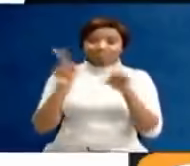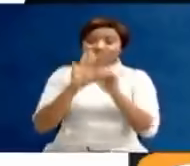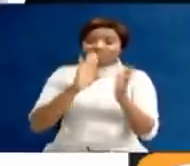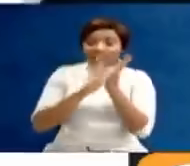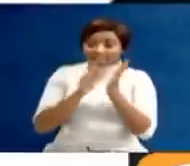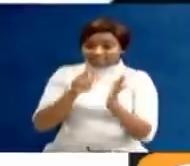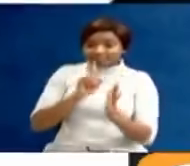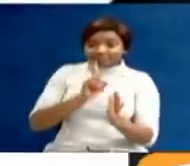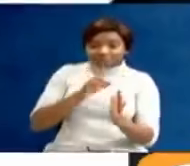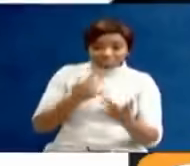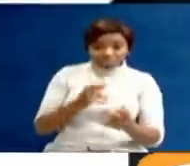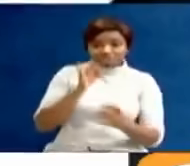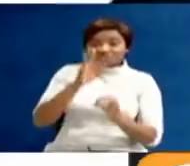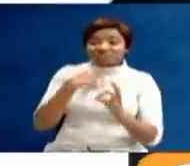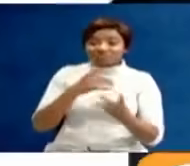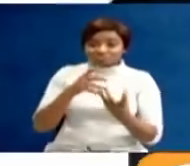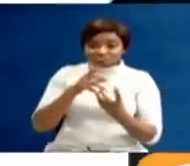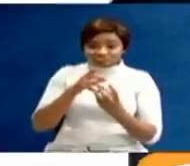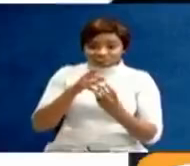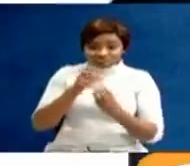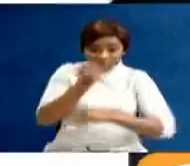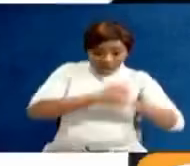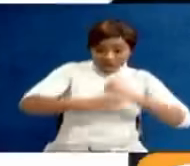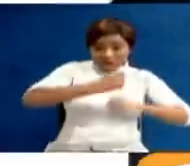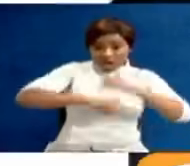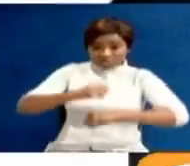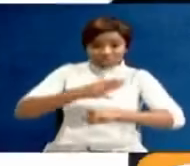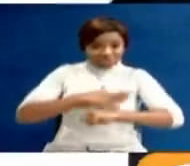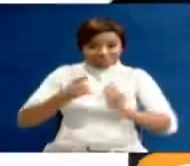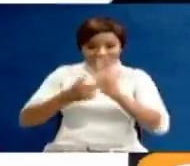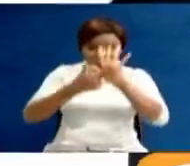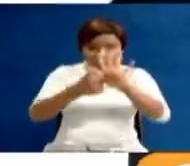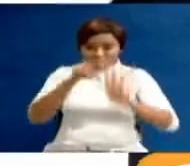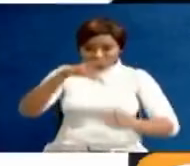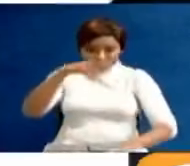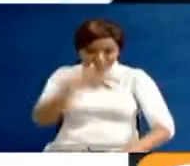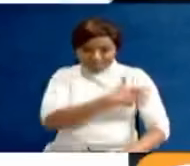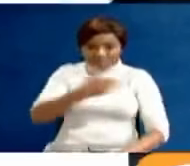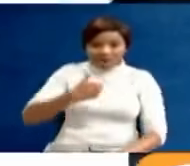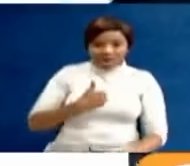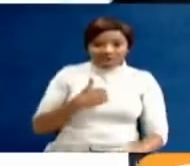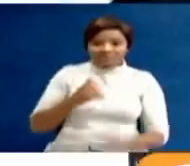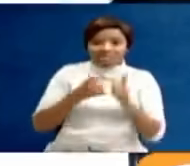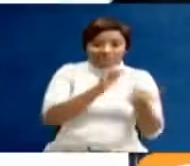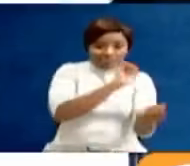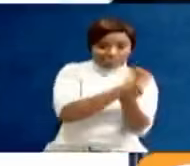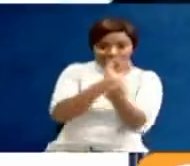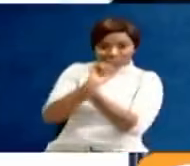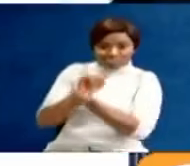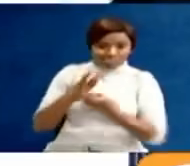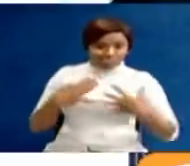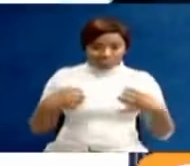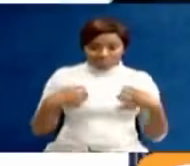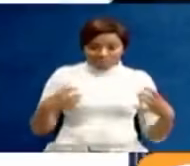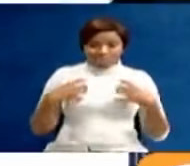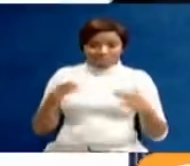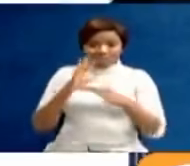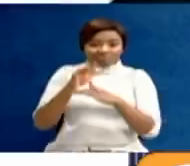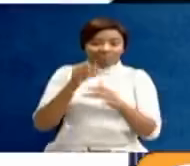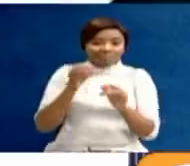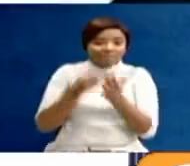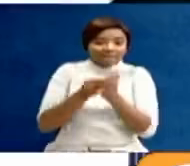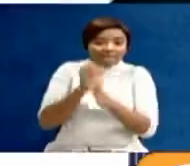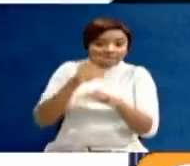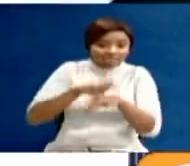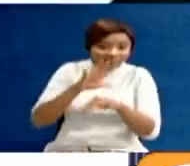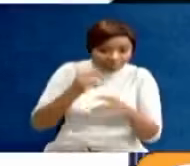wanasema, unaponguruma, tunatumai utatoa kucha zako zenye nguvu na kuwakamata walagai mabilionea wa